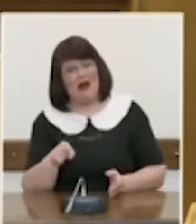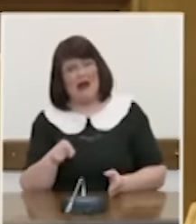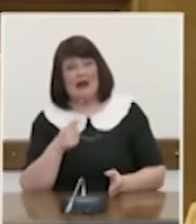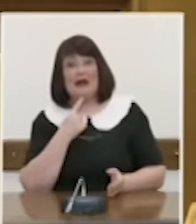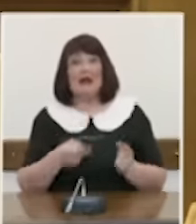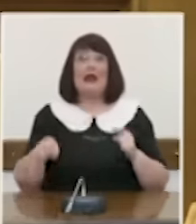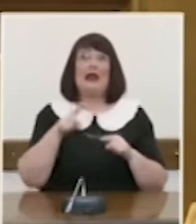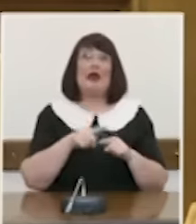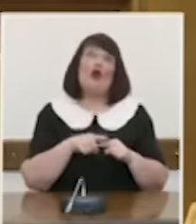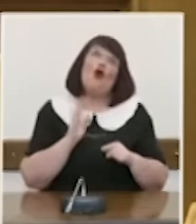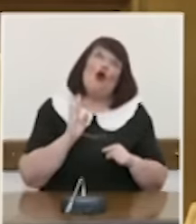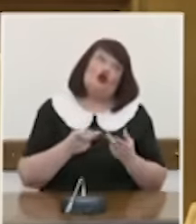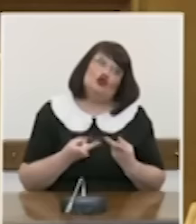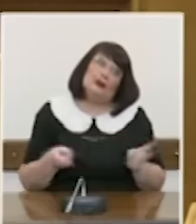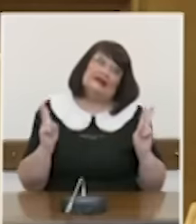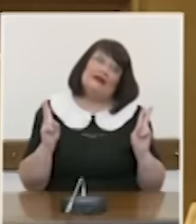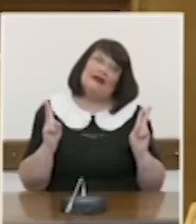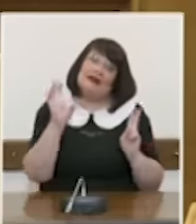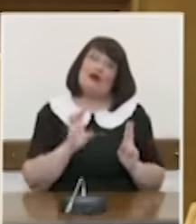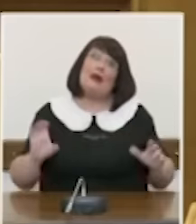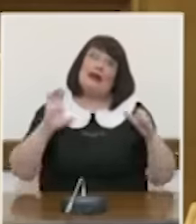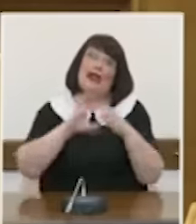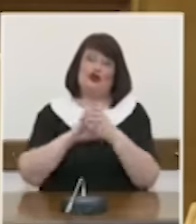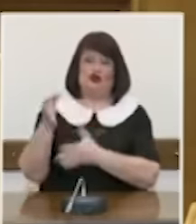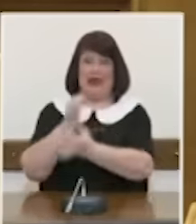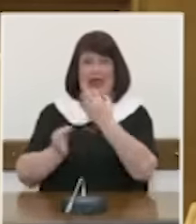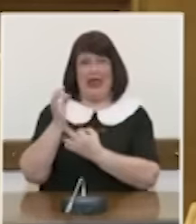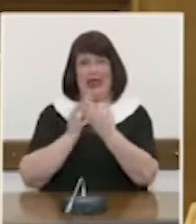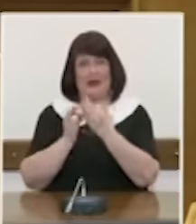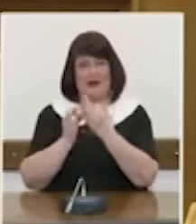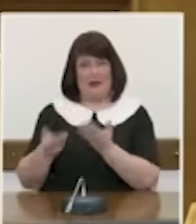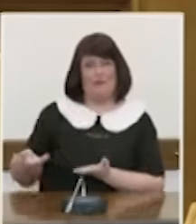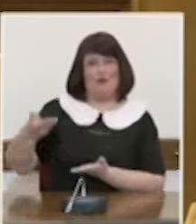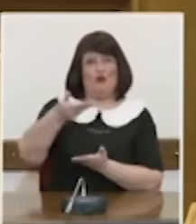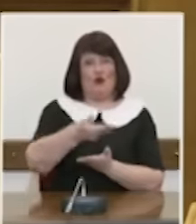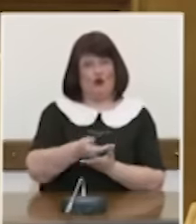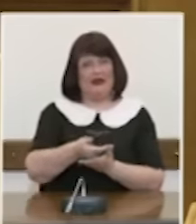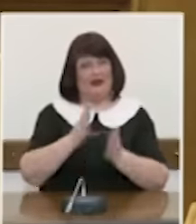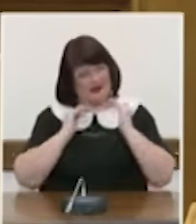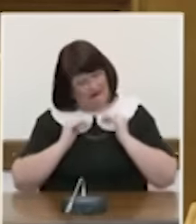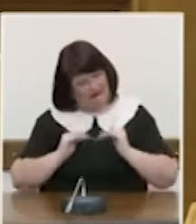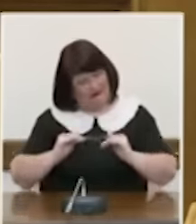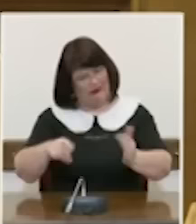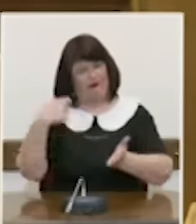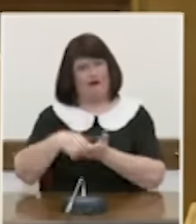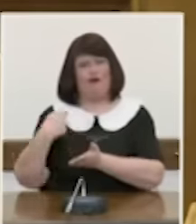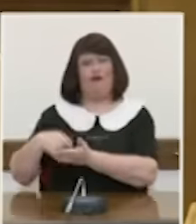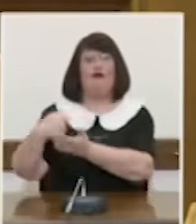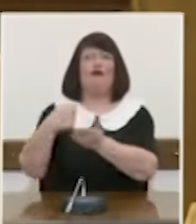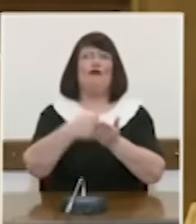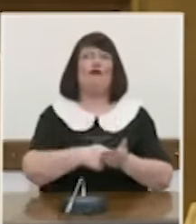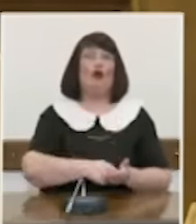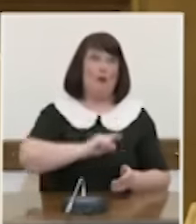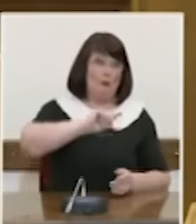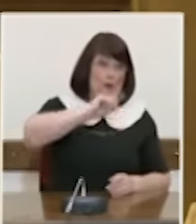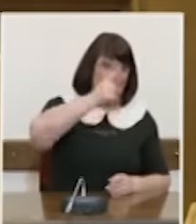επιτρέπει η Ευρωπαϊκή Ένωση και ταυτόχρονα προτείνει να συνεχιστεί η άμεση φορολόγηση από το πρώτο ευρώ και